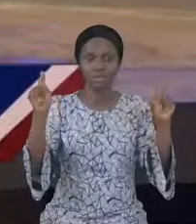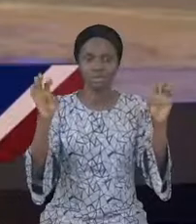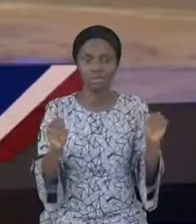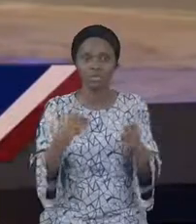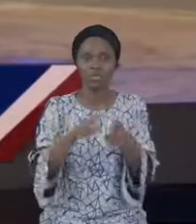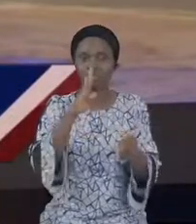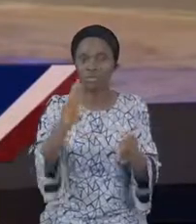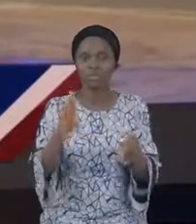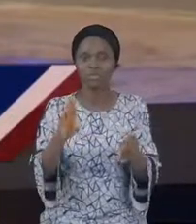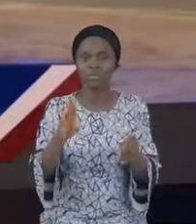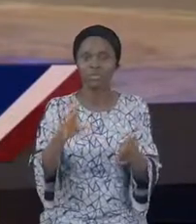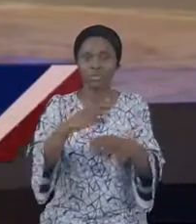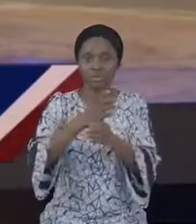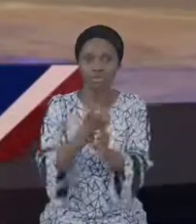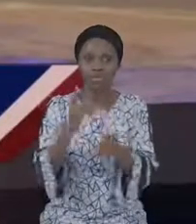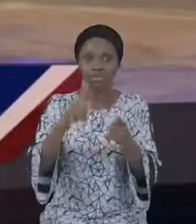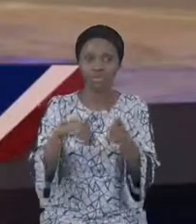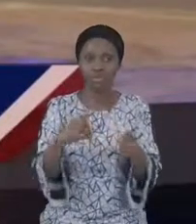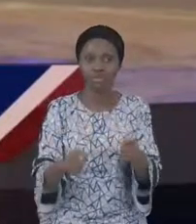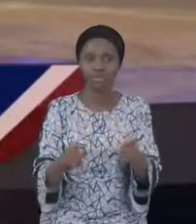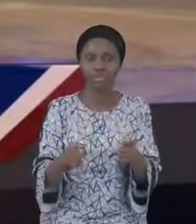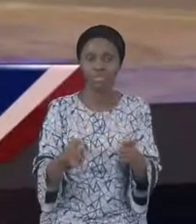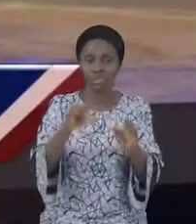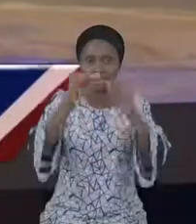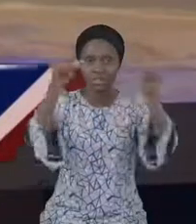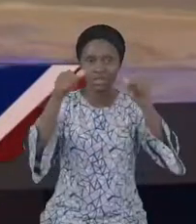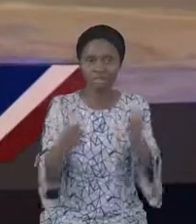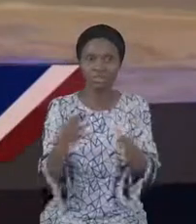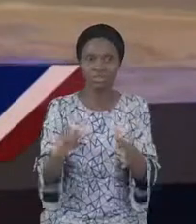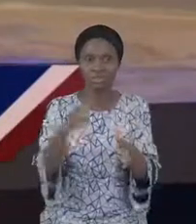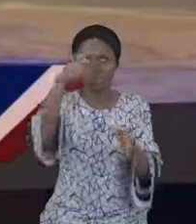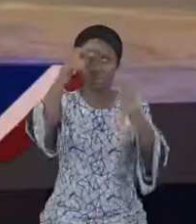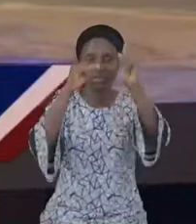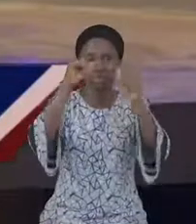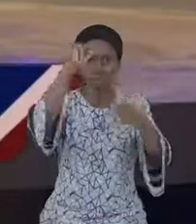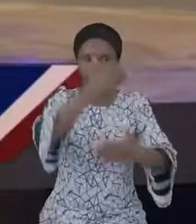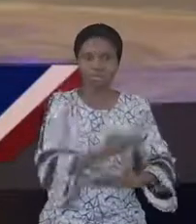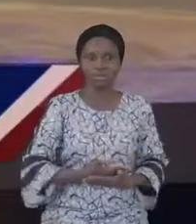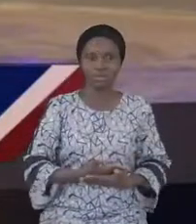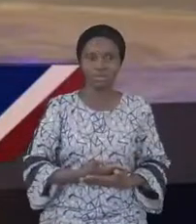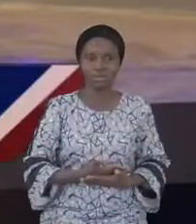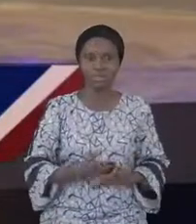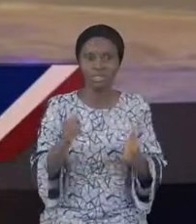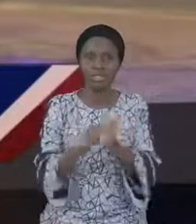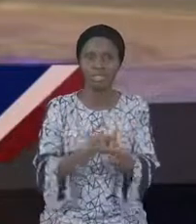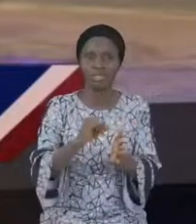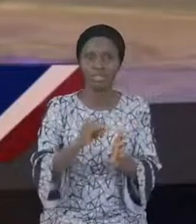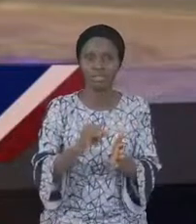Fils. C'est l'intention de Dieu. C'est le projet de Dieu. C'est la promesse de Dieu.